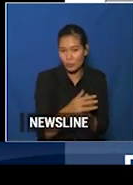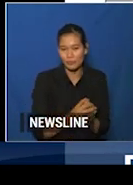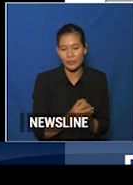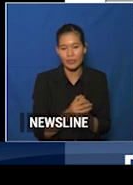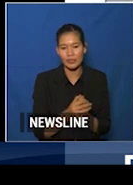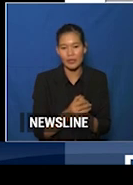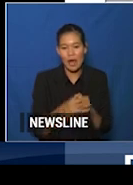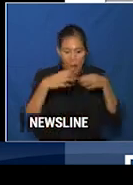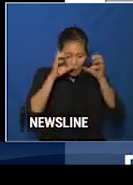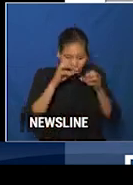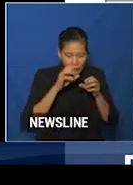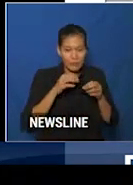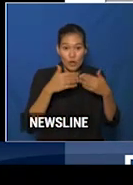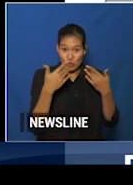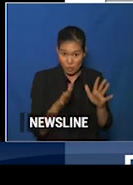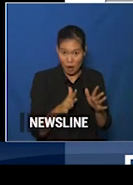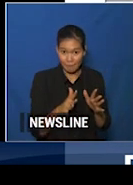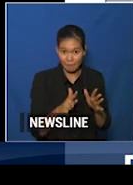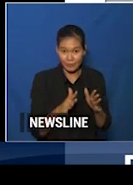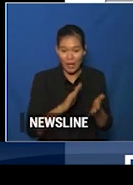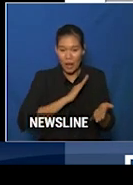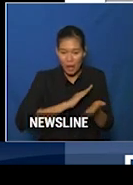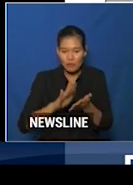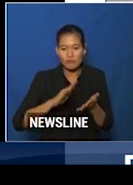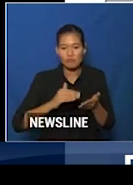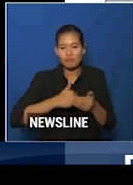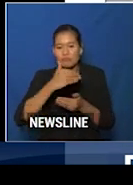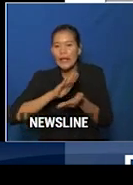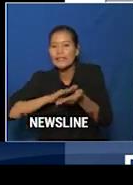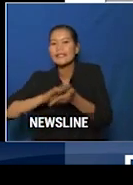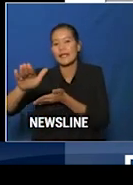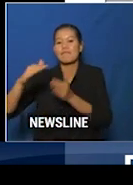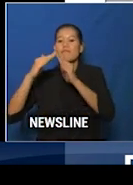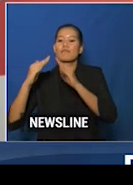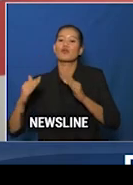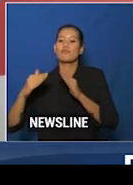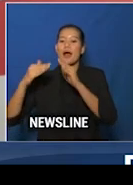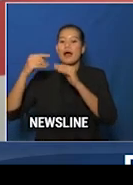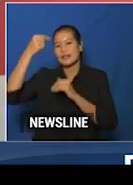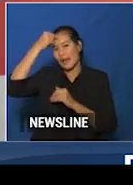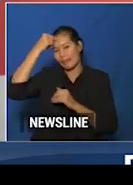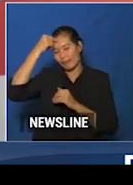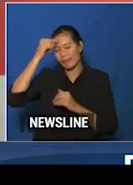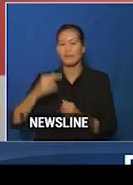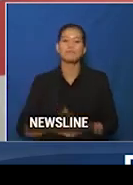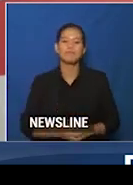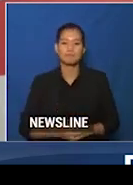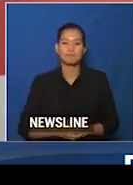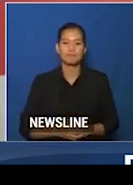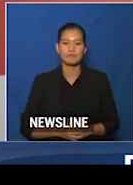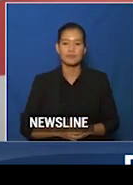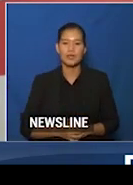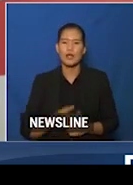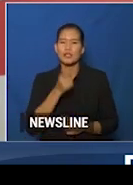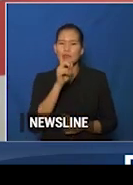pemeriksaan laboratorium selesai maka langsung kita kirim nih ke rumah sakit yang merawat karena